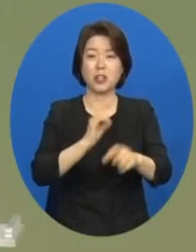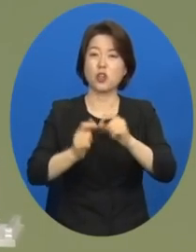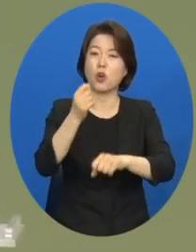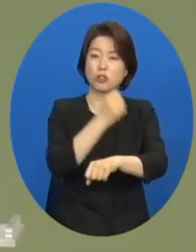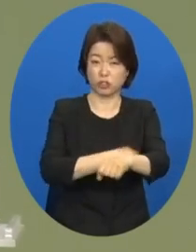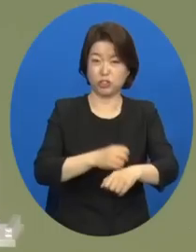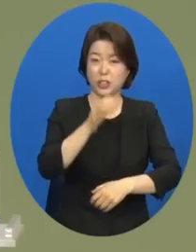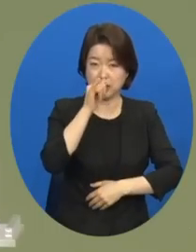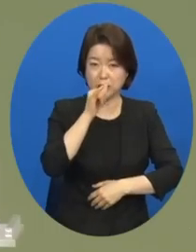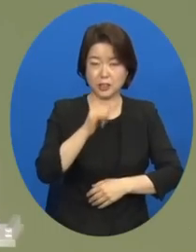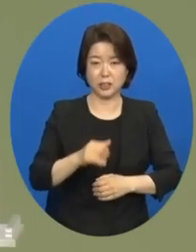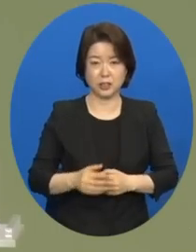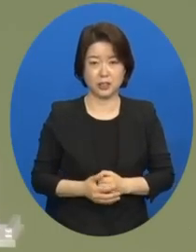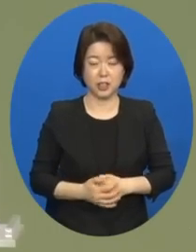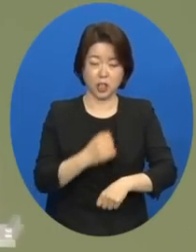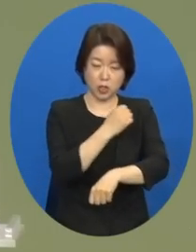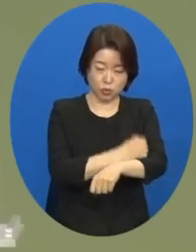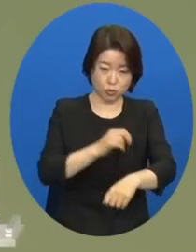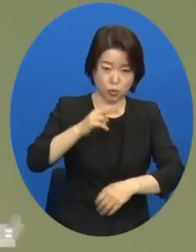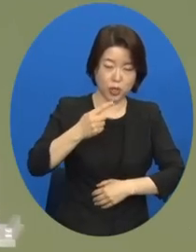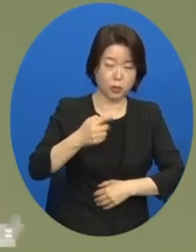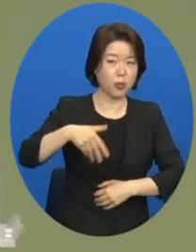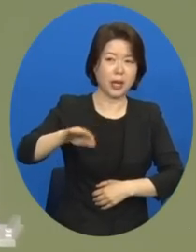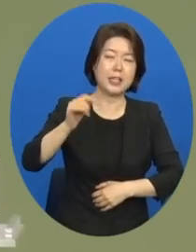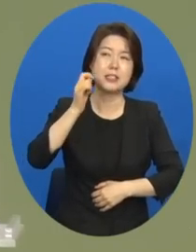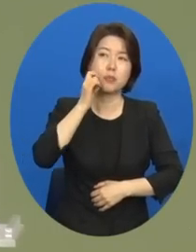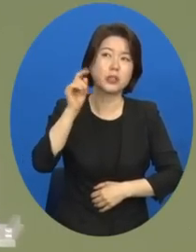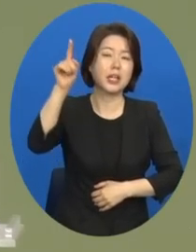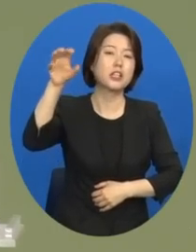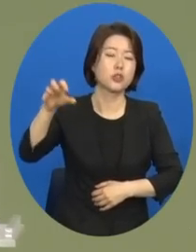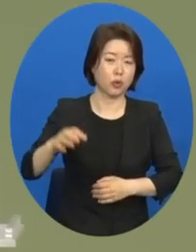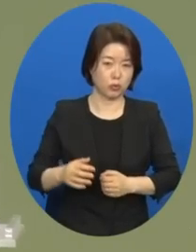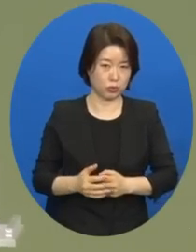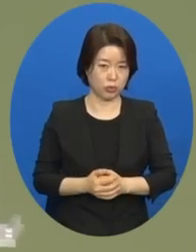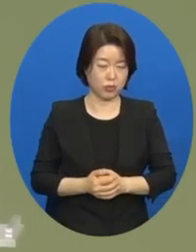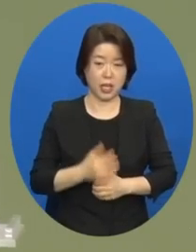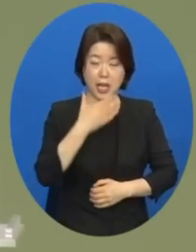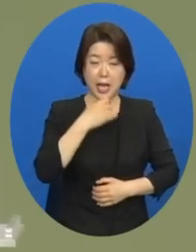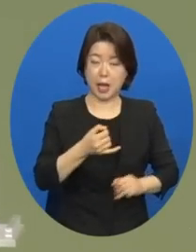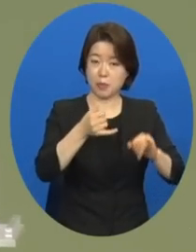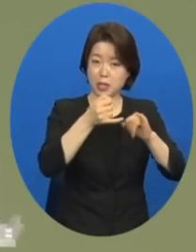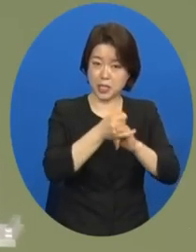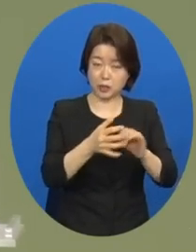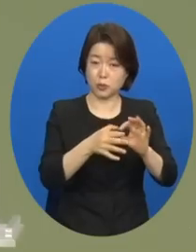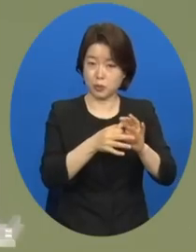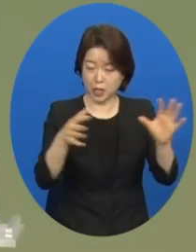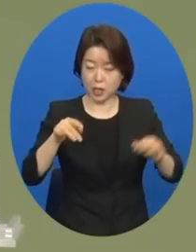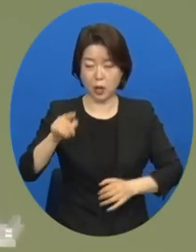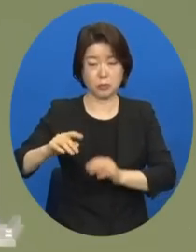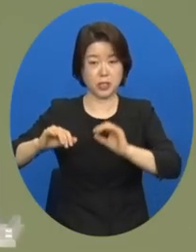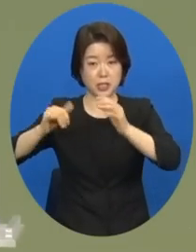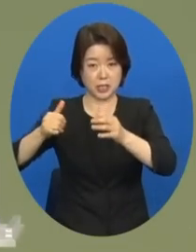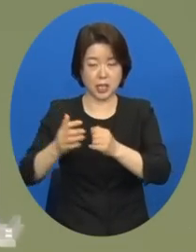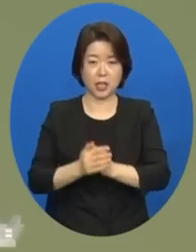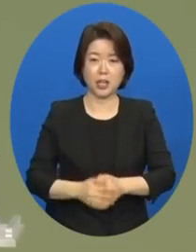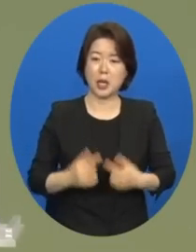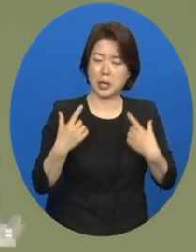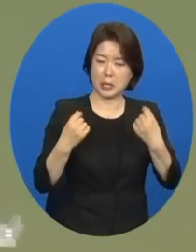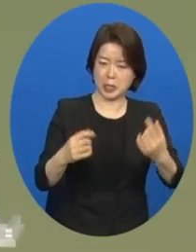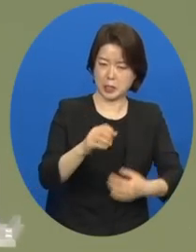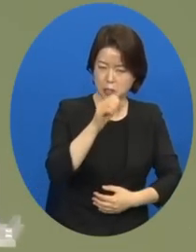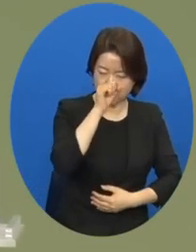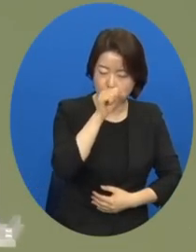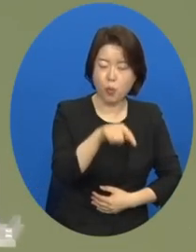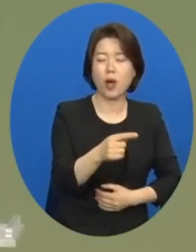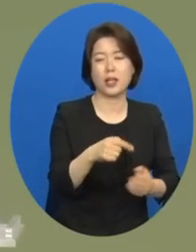그러게 수고해도 못 가는 천국이에요이 얘기는 아브라함이 약속을 떠나서이 세상을 아직도 좋아했다는